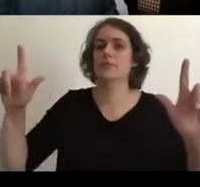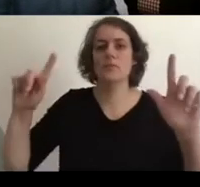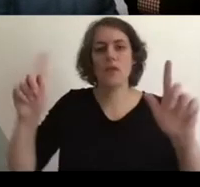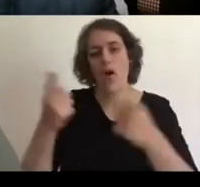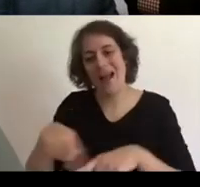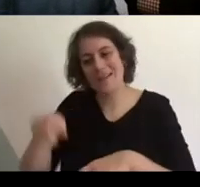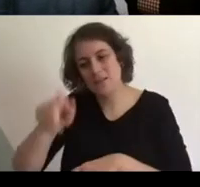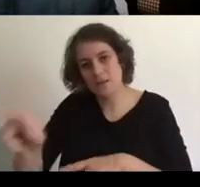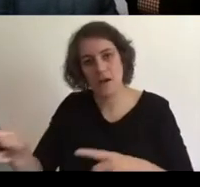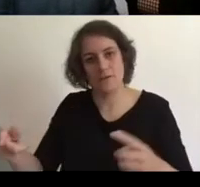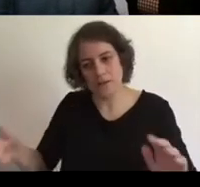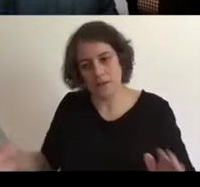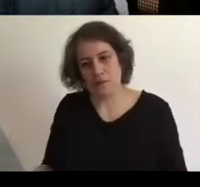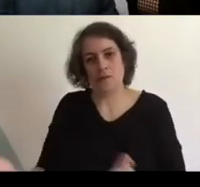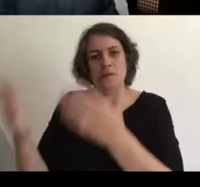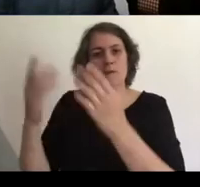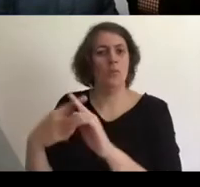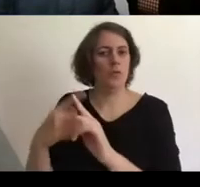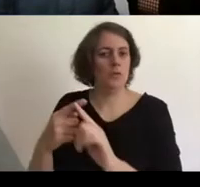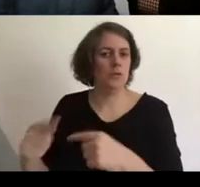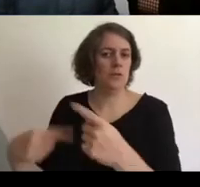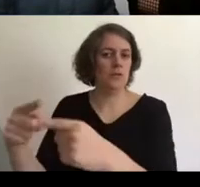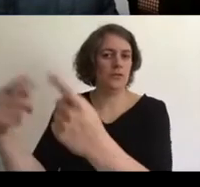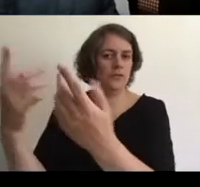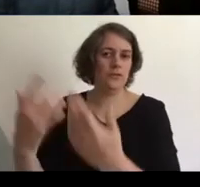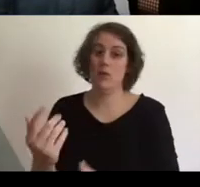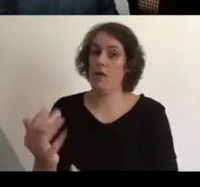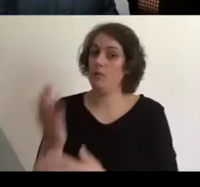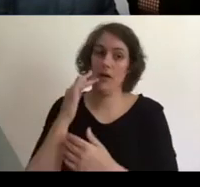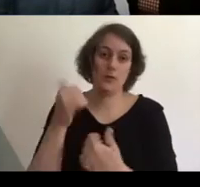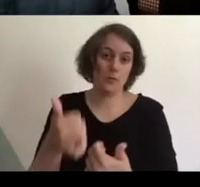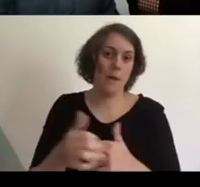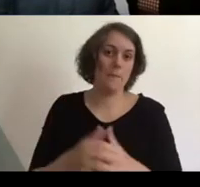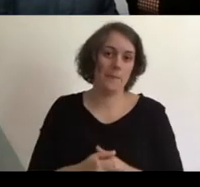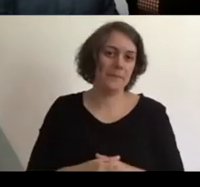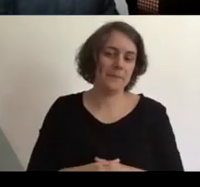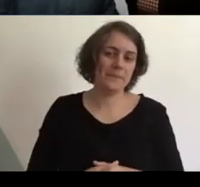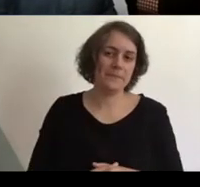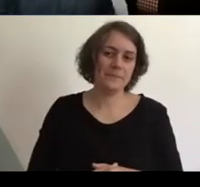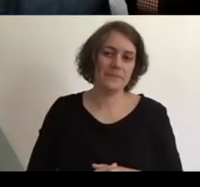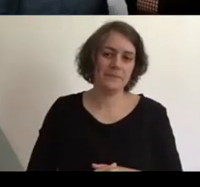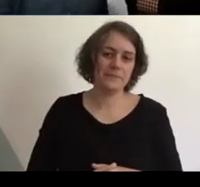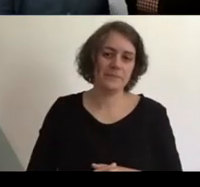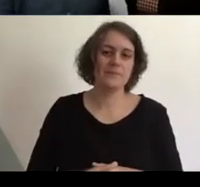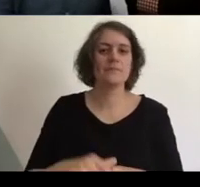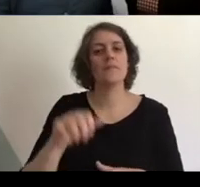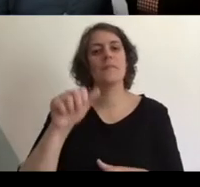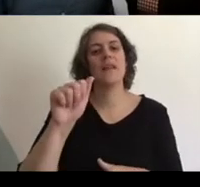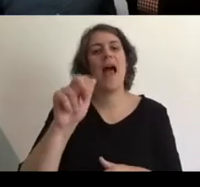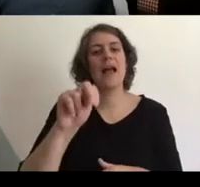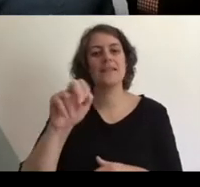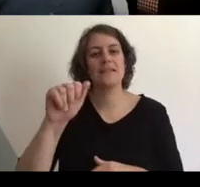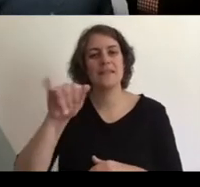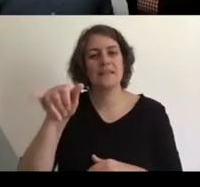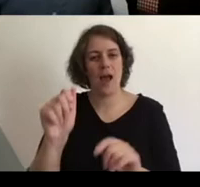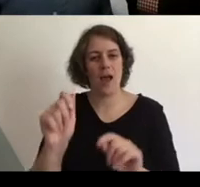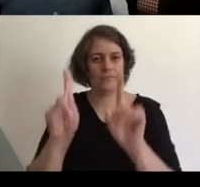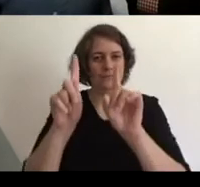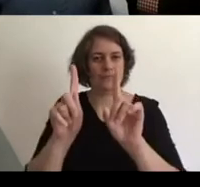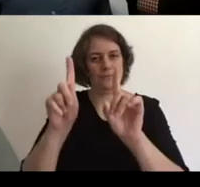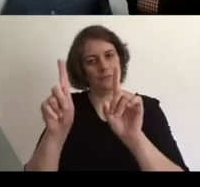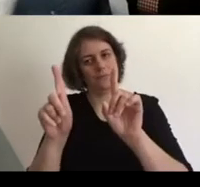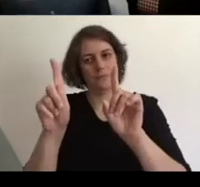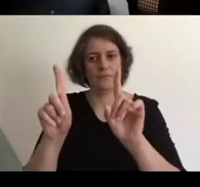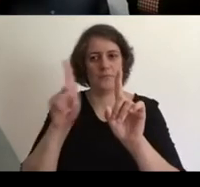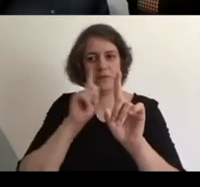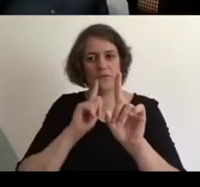Weg bereiten konntest. Das hört sich sehr toll an. Danke. Anja, von dir weiß ich, dass es teilweise auch so ein